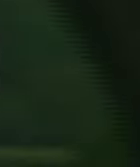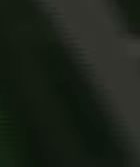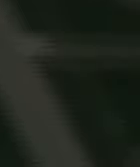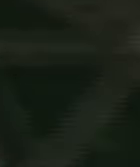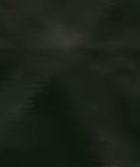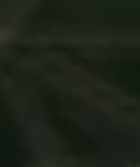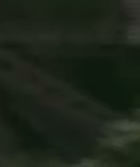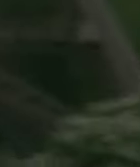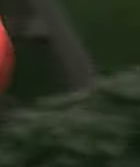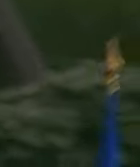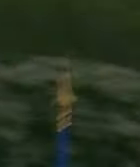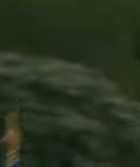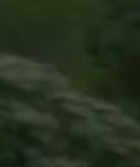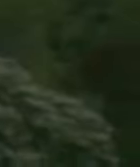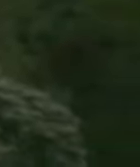Carla